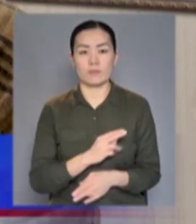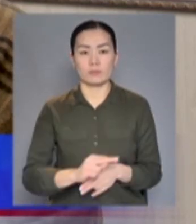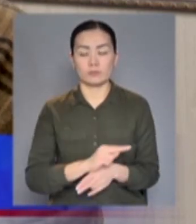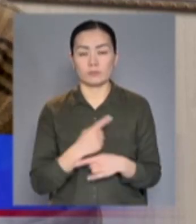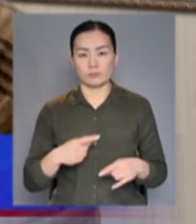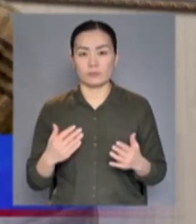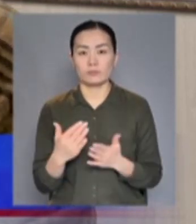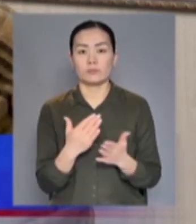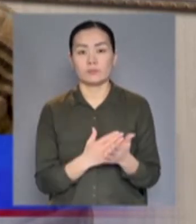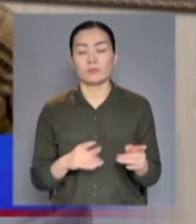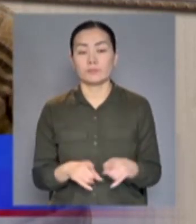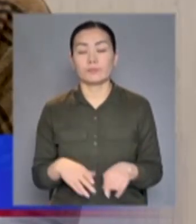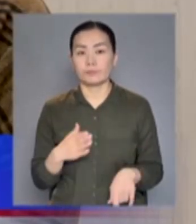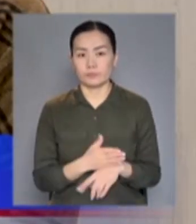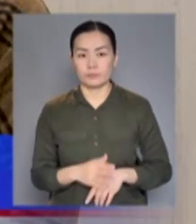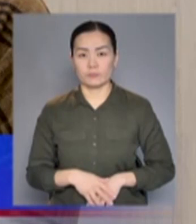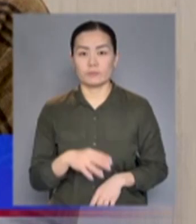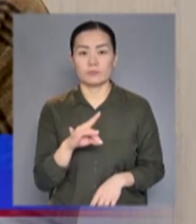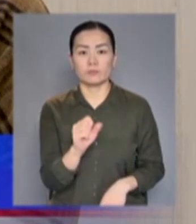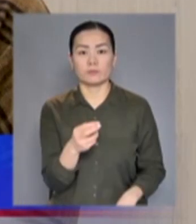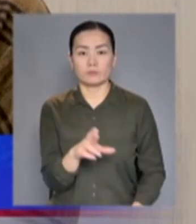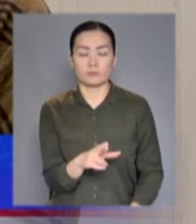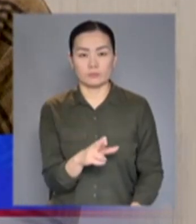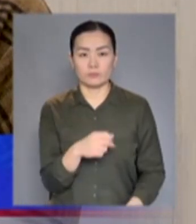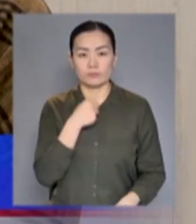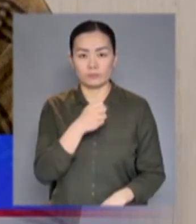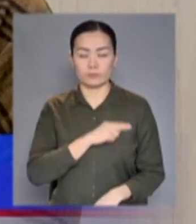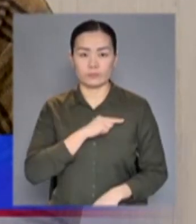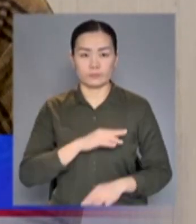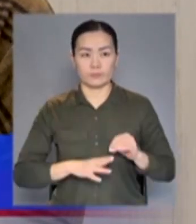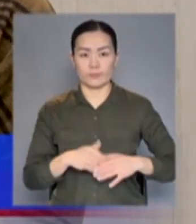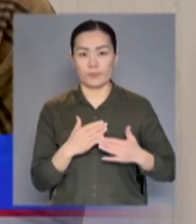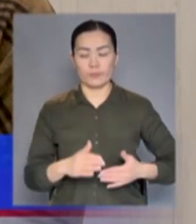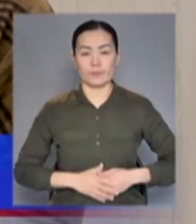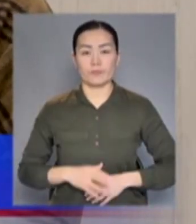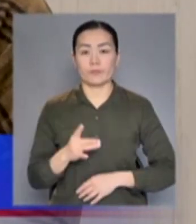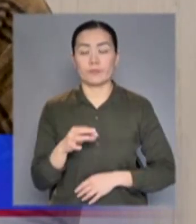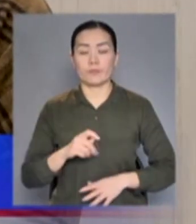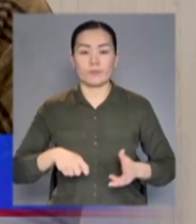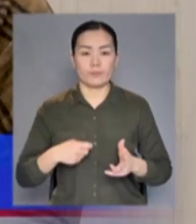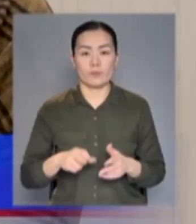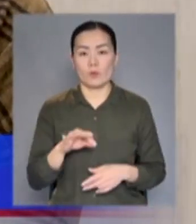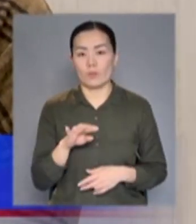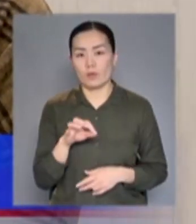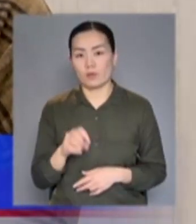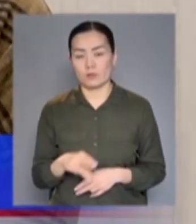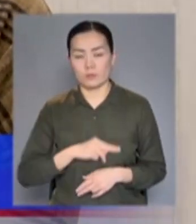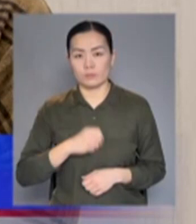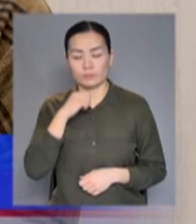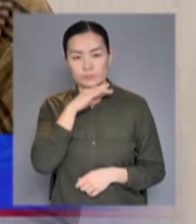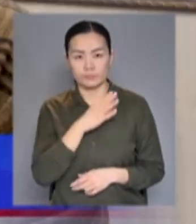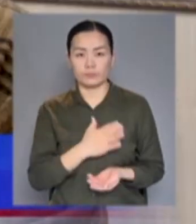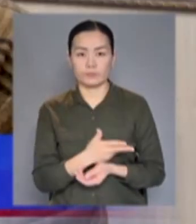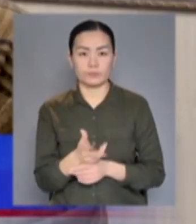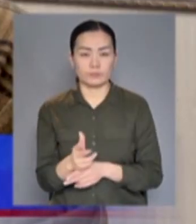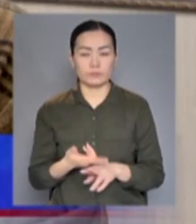беретін бағдарламаларымыз да жетерлік. Радио саласындағы радио журналистердің, радио режиссер операторлардың еңбегі зор деп